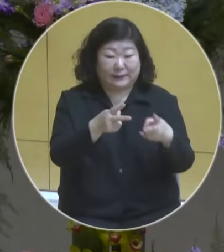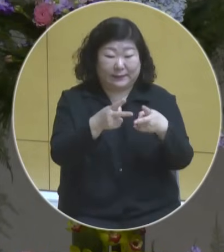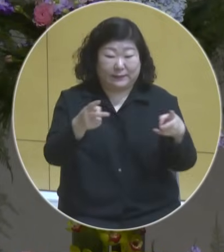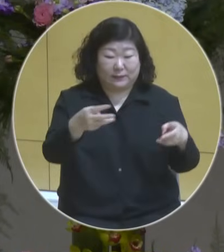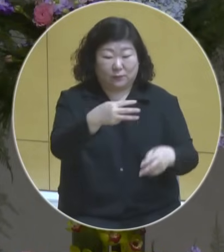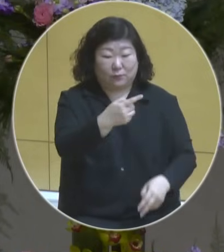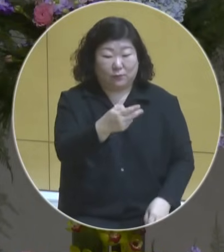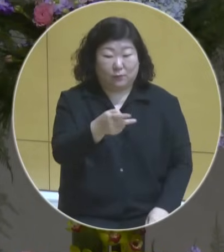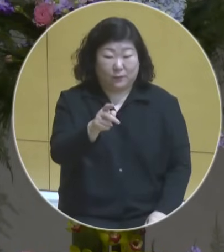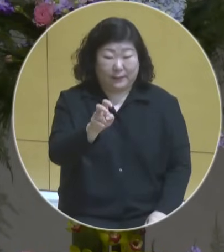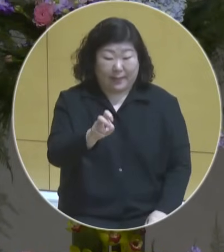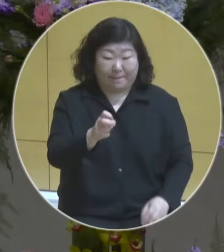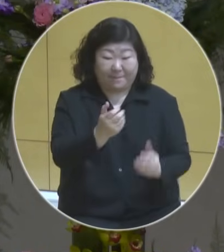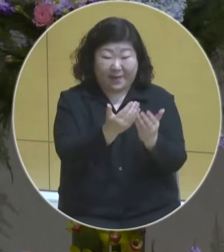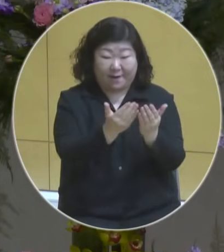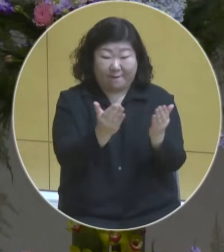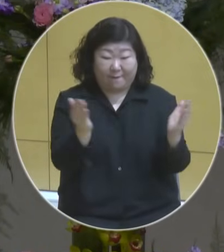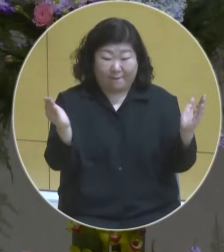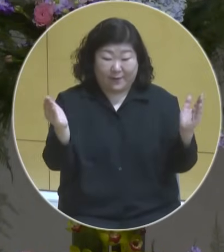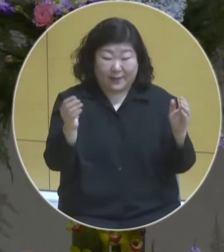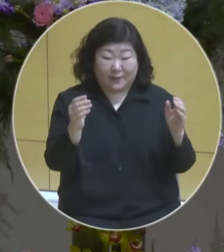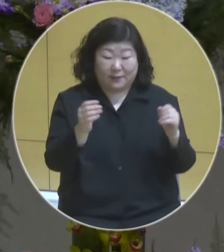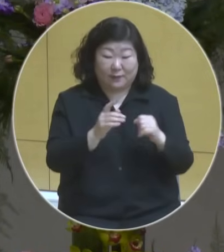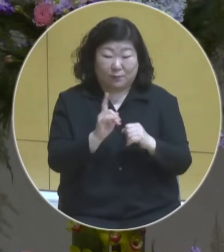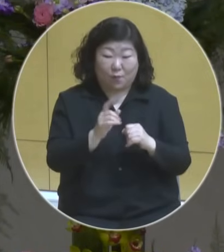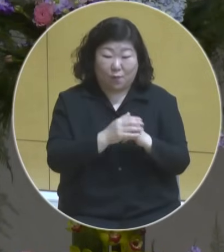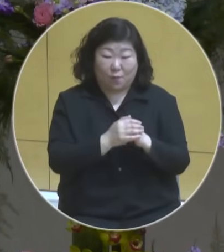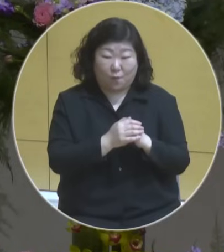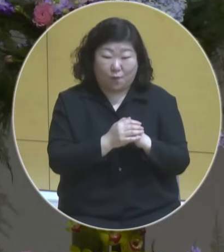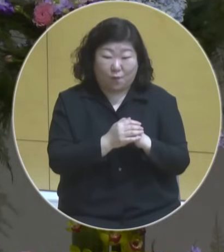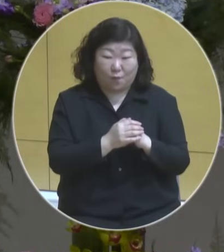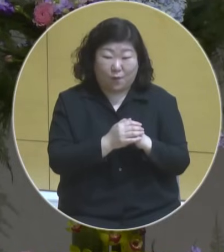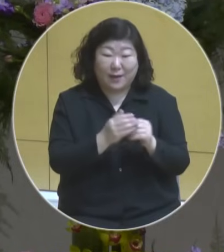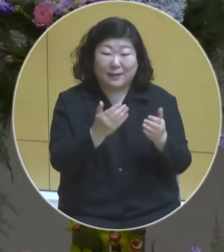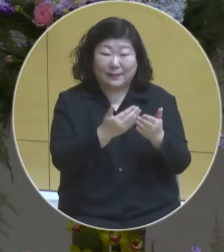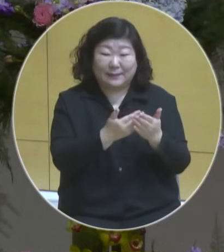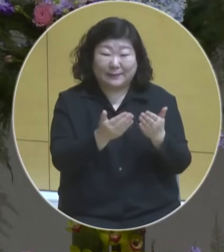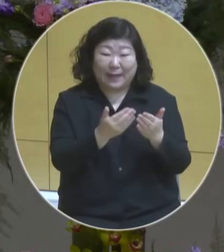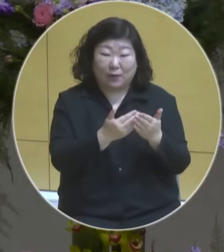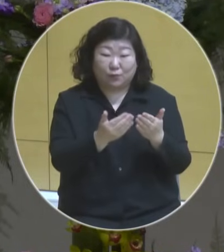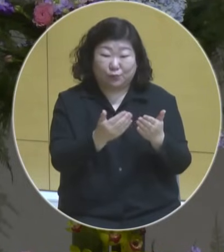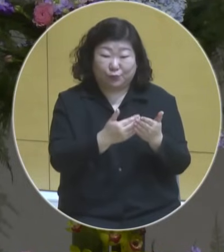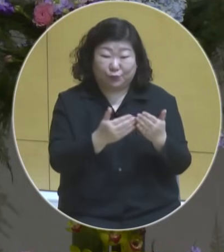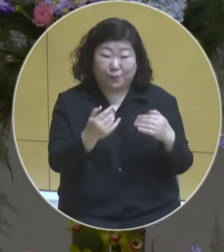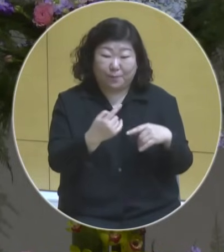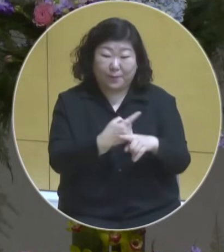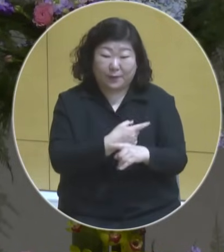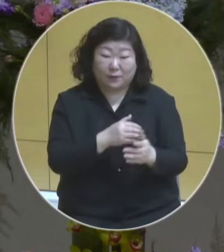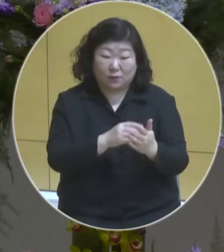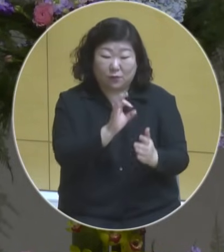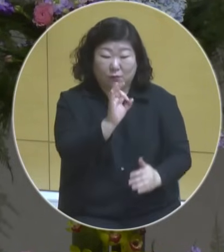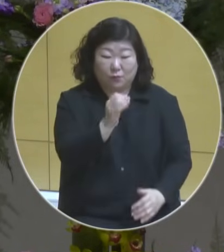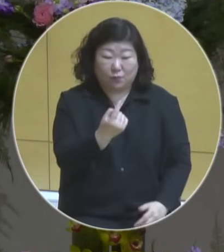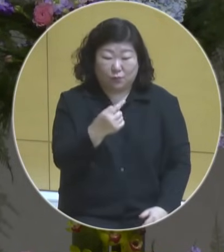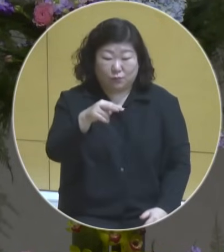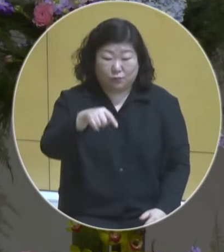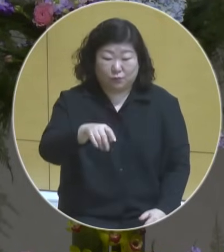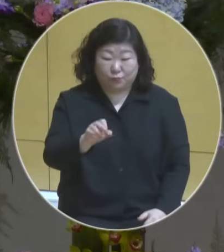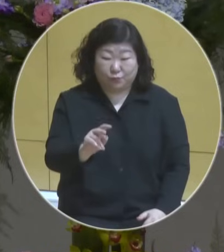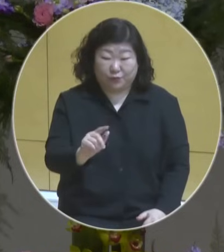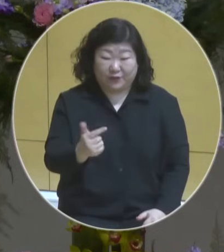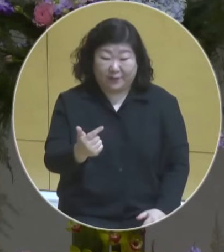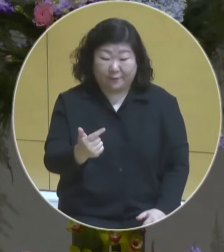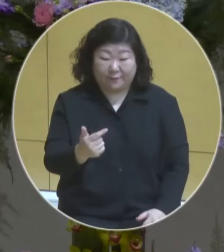가면 작품이 바뀌었습니다 오수현 작가님이 어 낸 작품들인데 이분은 자연의 생동감